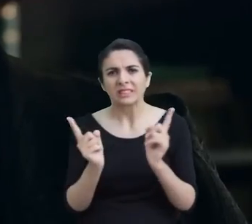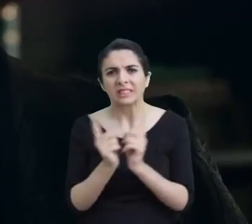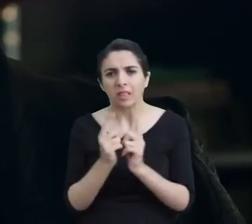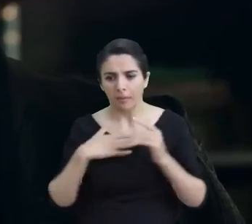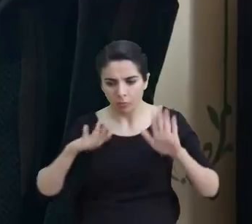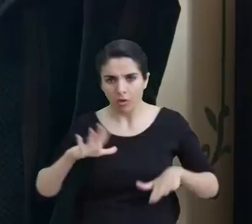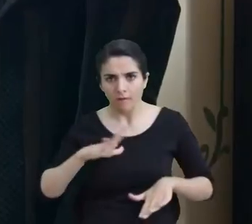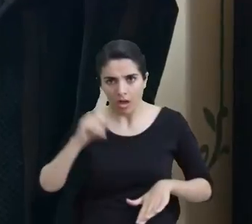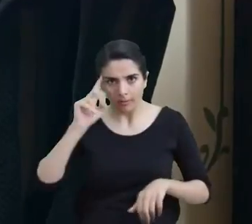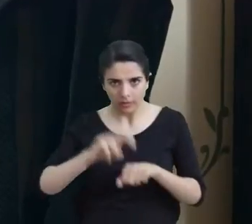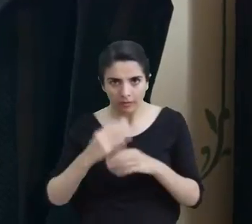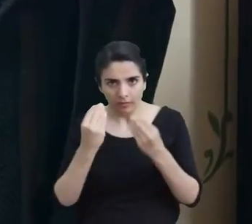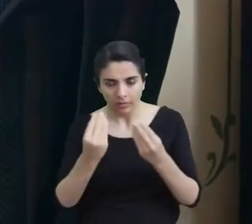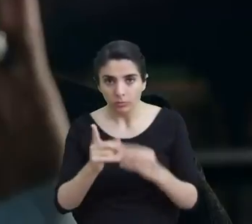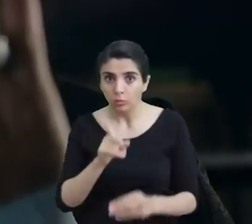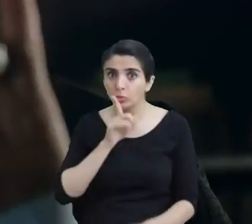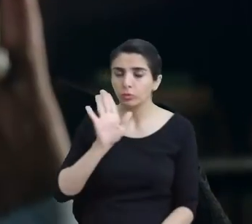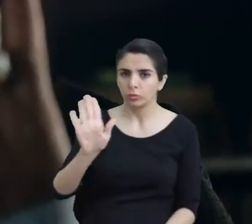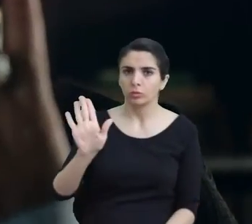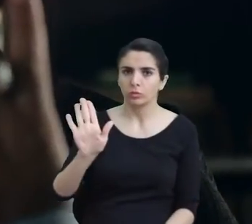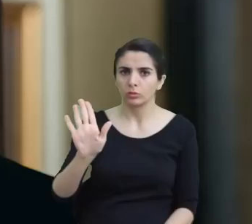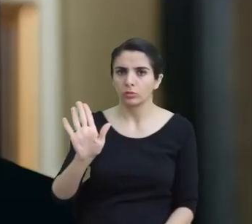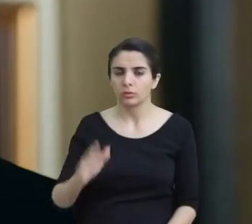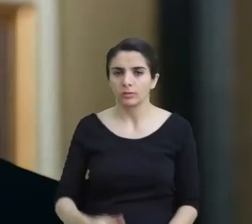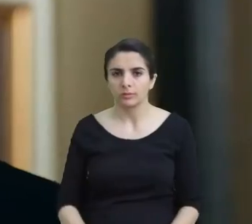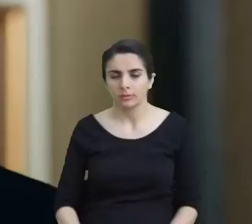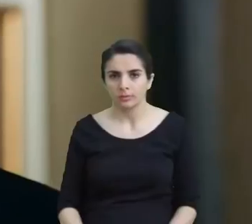Sadece burada olduğumu hatırlatmak istedim. Sus! Eli havada.